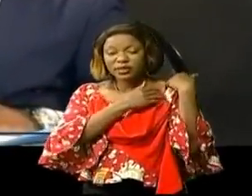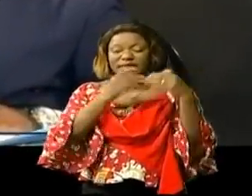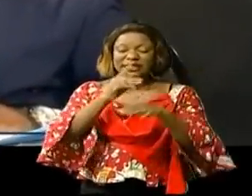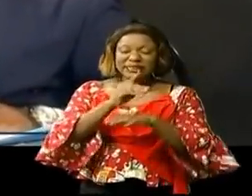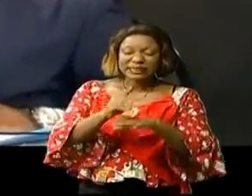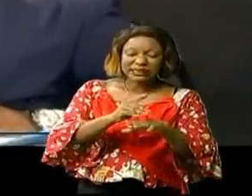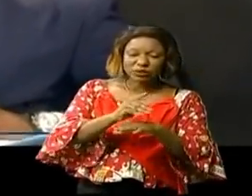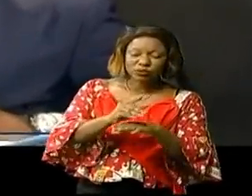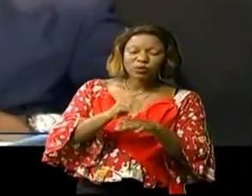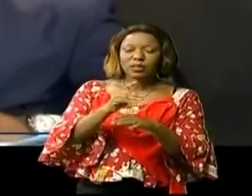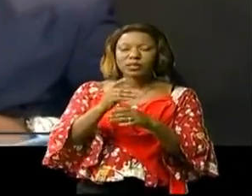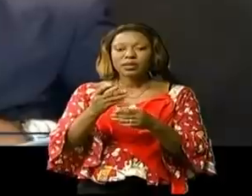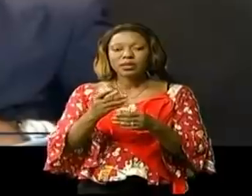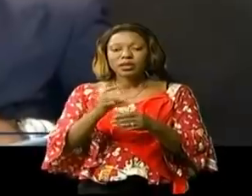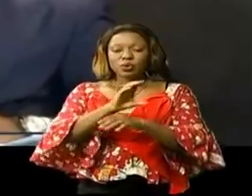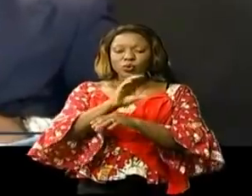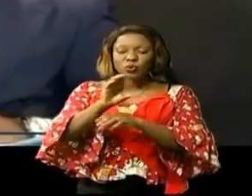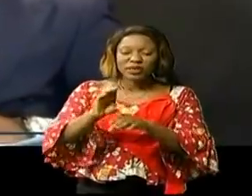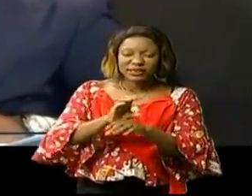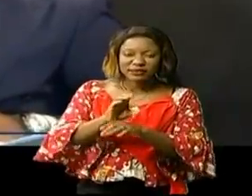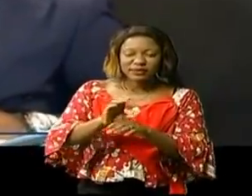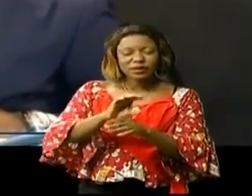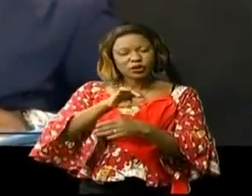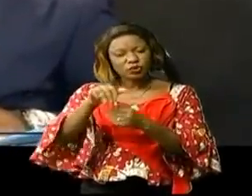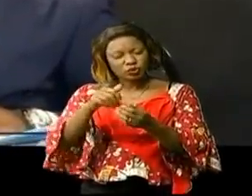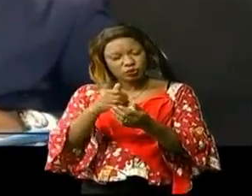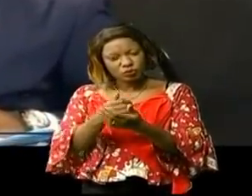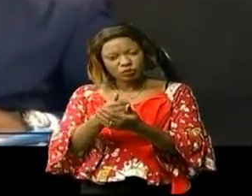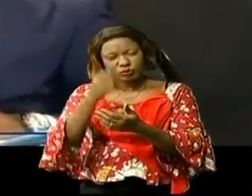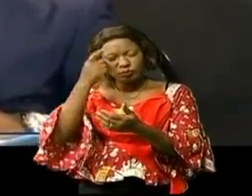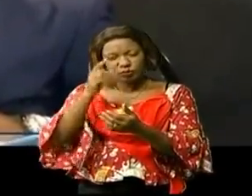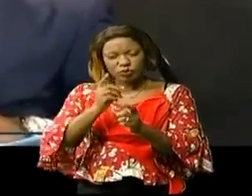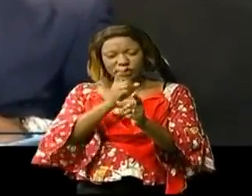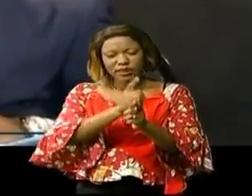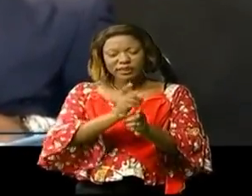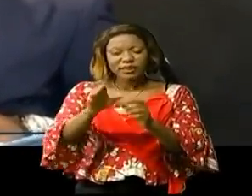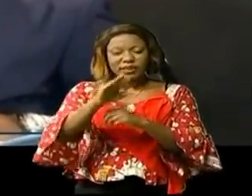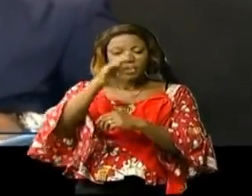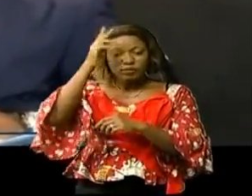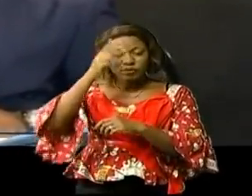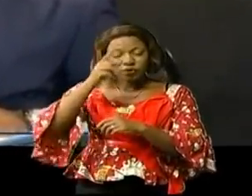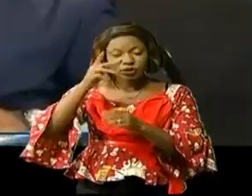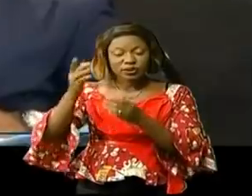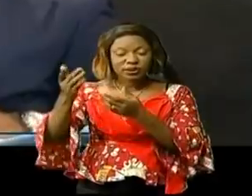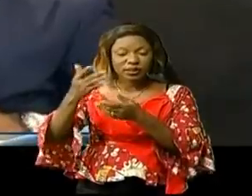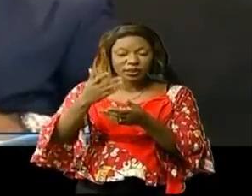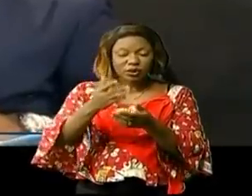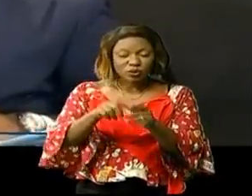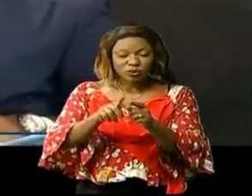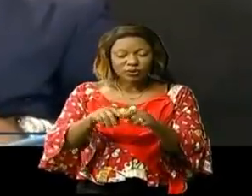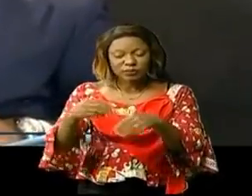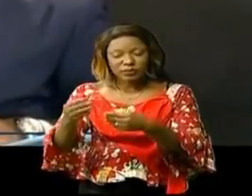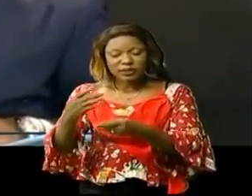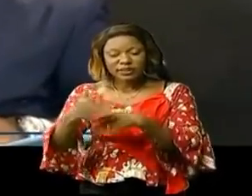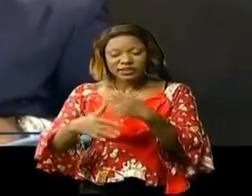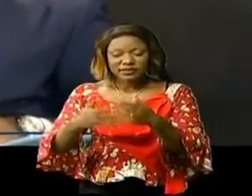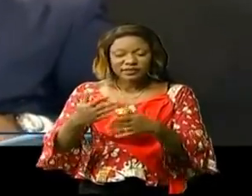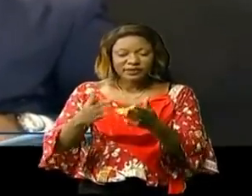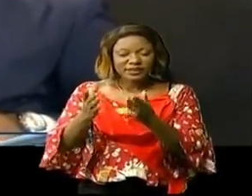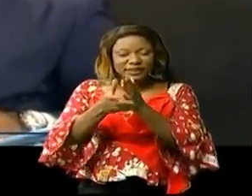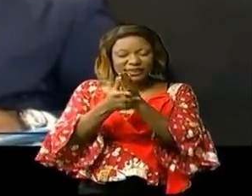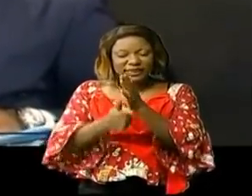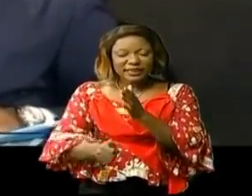territoriales, car elles garantissent le financement de leur politique en assurant une offre de services de qualité aux citoyens et en améliorant